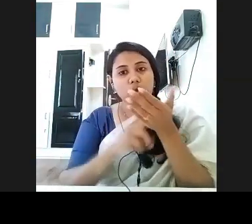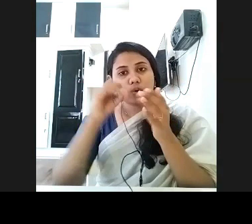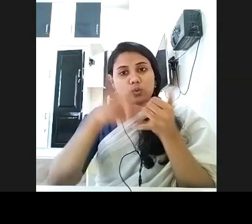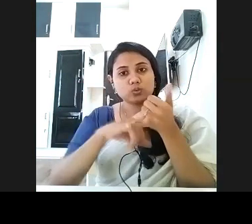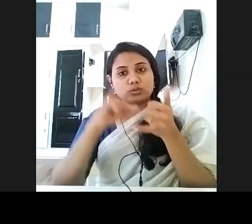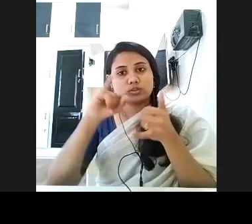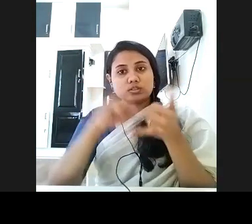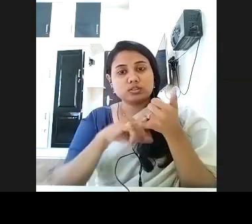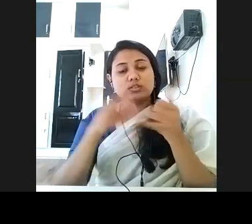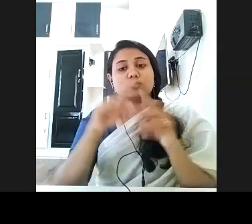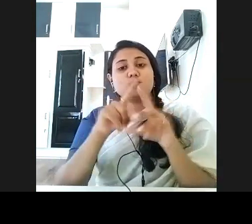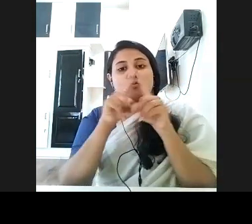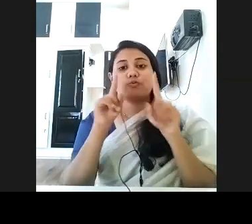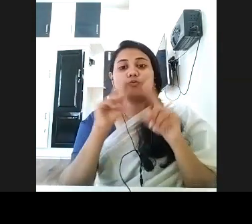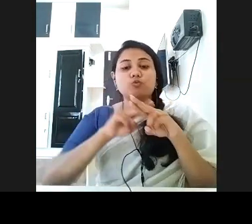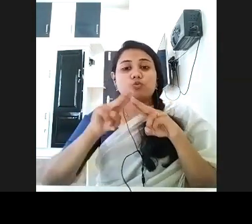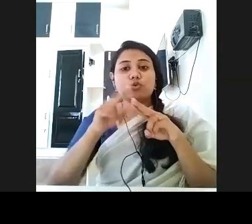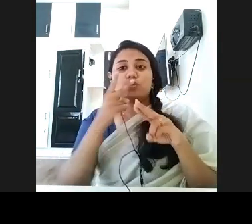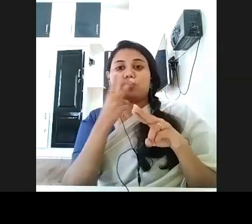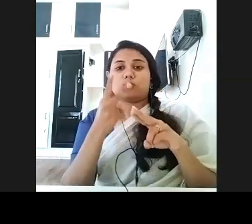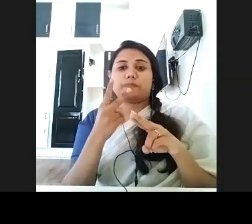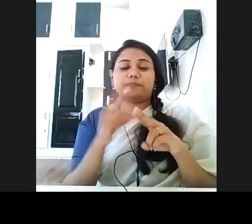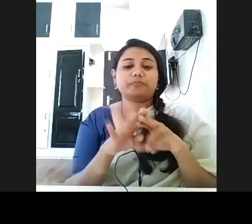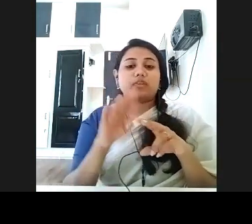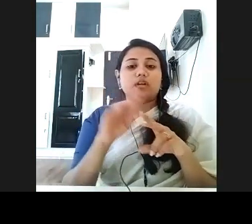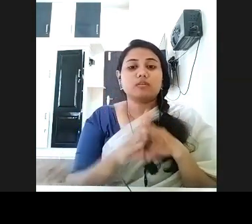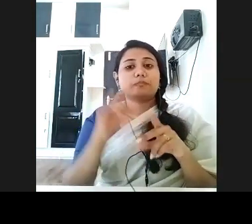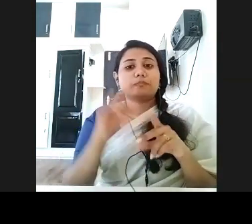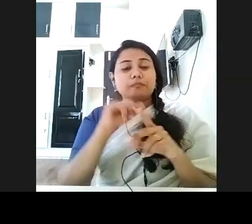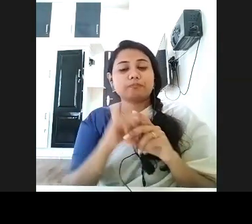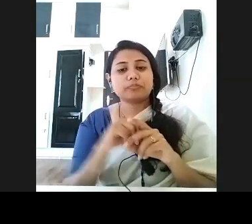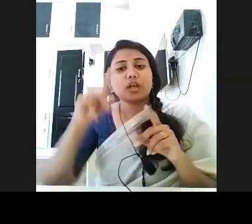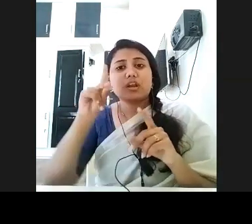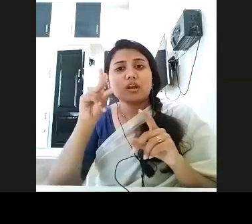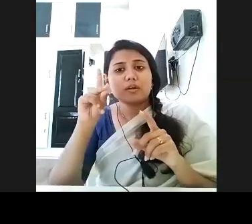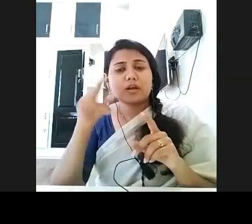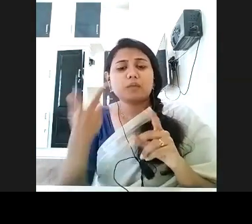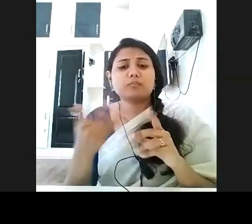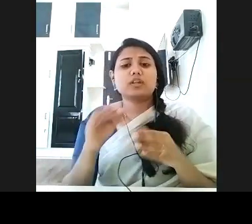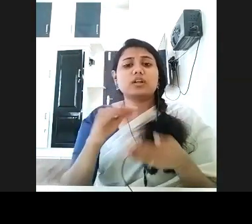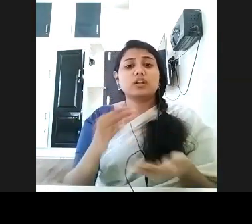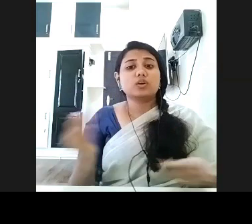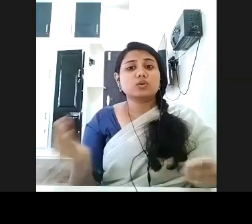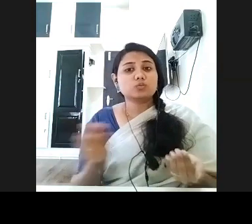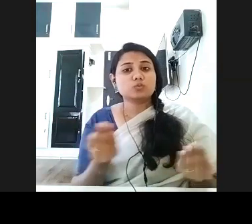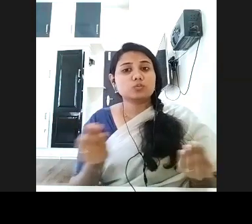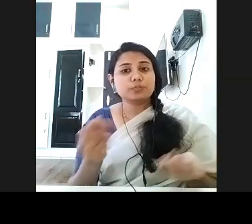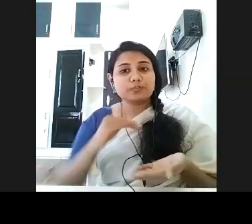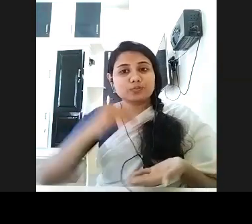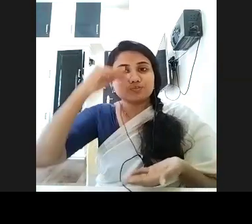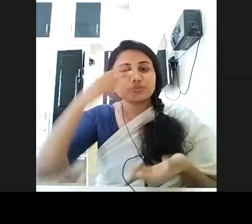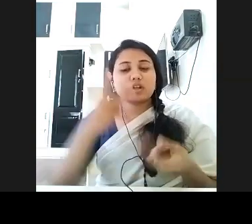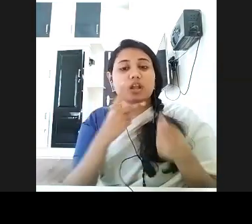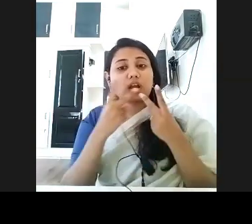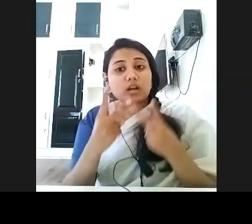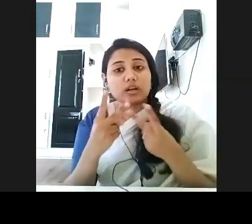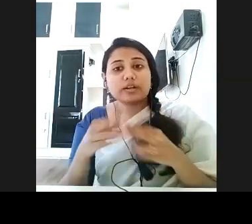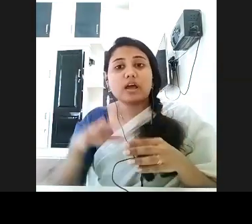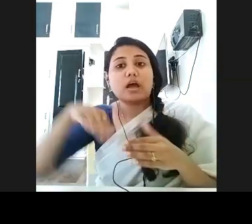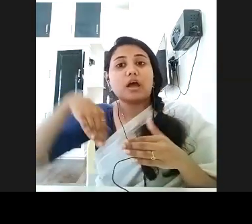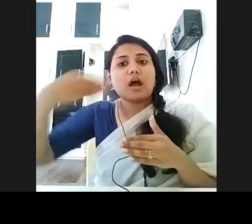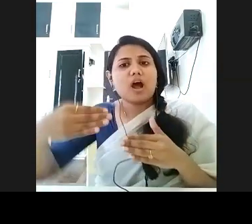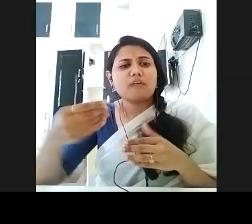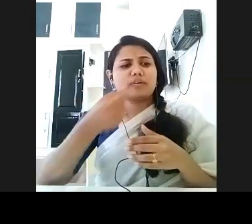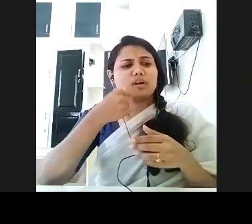ഓക്കെ, സോ അതുകൊണ്ട് ഫസ്റ്റ് നമുക്ക് വേണ്ടത് ജനറ്റിക് ഡയഗ്നോസിസ് ആണ്. രണ്ടാമത്തെ രീതിയിൽ കൊച്ചിനെ ഒന്ന് കണ്ടതിന് ശേഷം ട്രീറ്റ്മെന്റ് രീതിയിൽ വല്ല മാറ്റങ്ങൾ